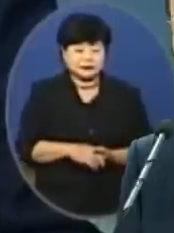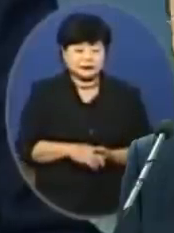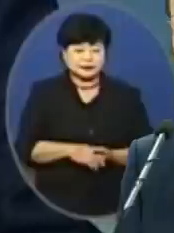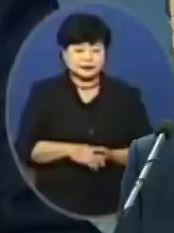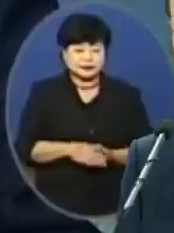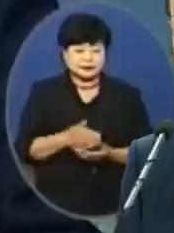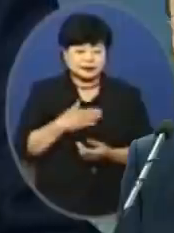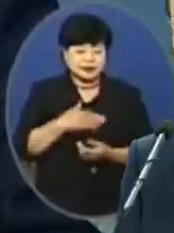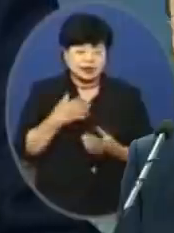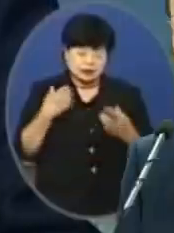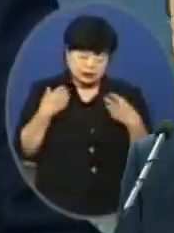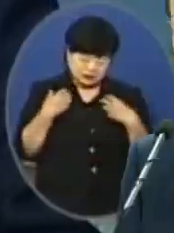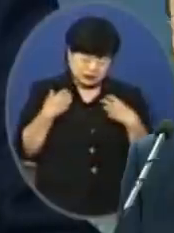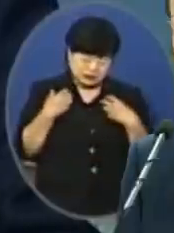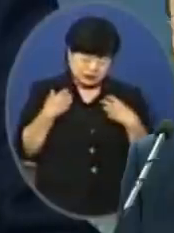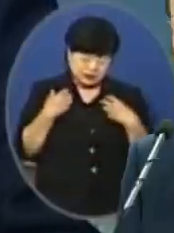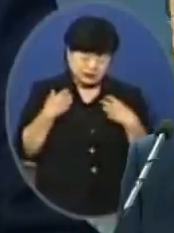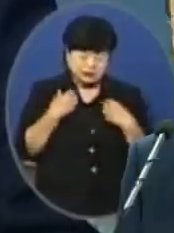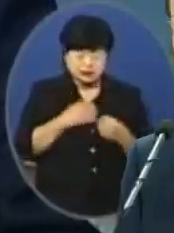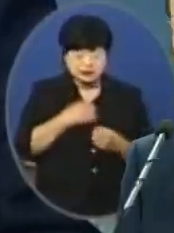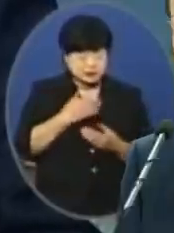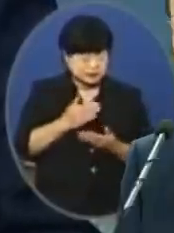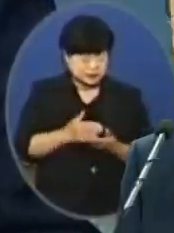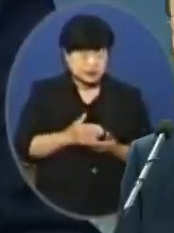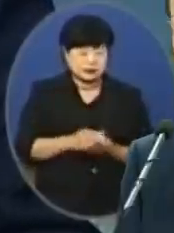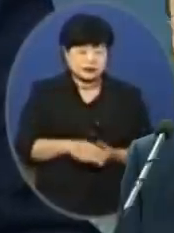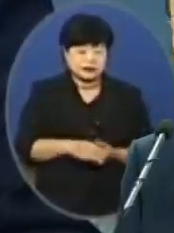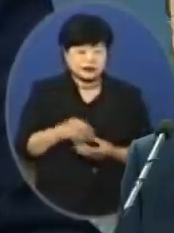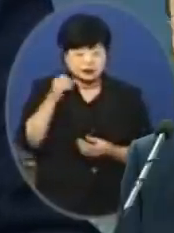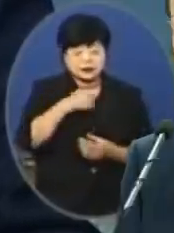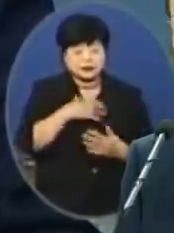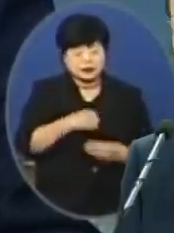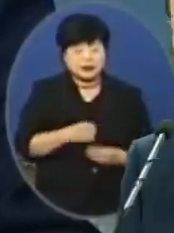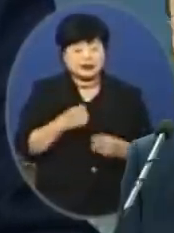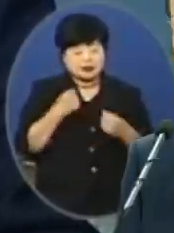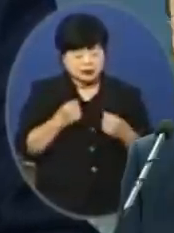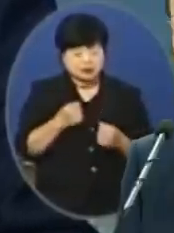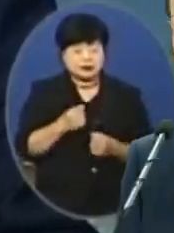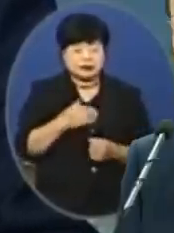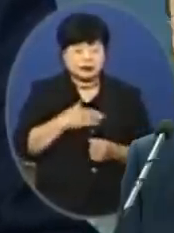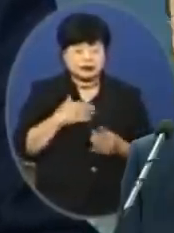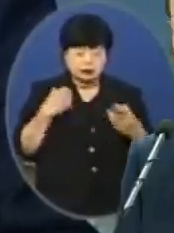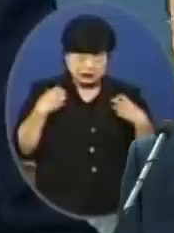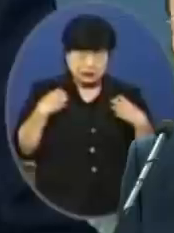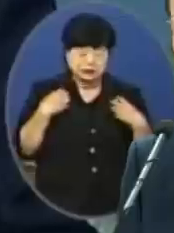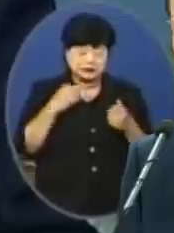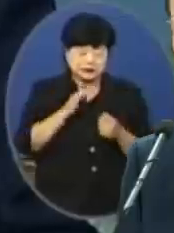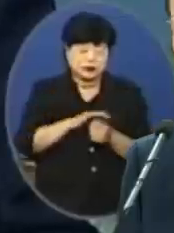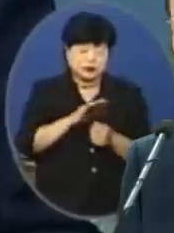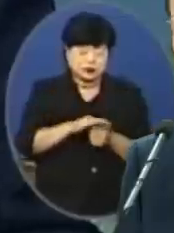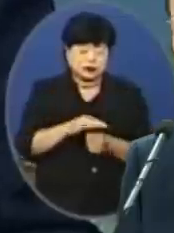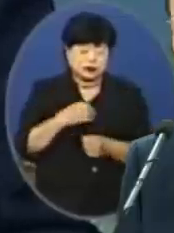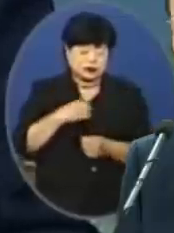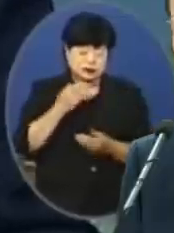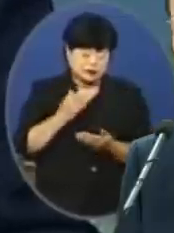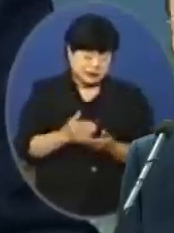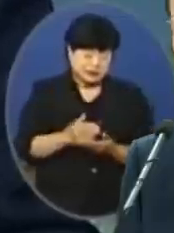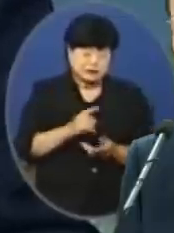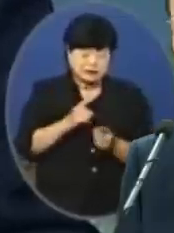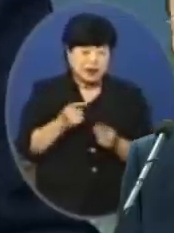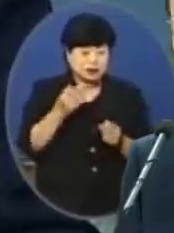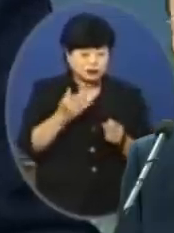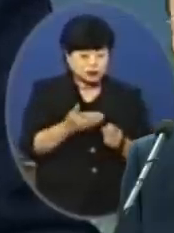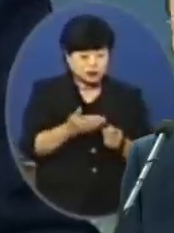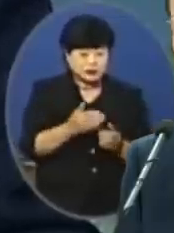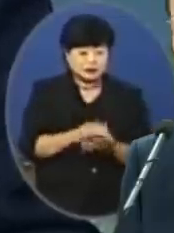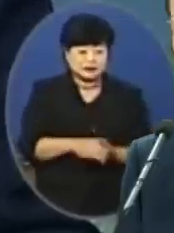아, 내가 책임져 줄 테니까 걱정하지 마세요. 그냥 평안히 계세요. 내가 다 책임져 줄 테니까. 그렇게 말하는